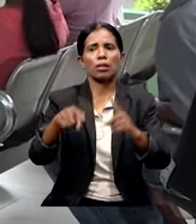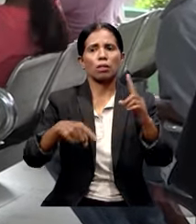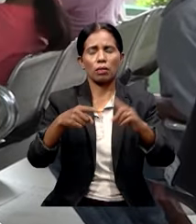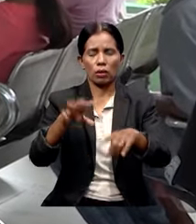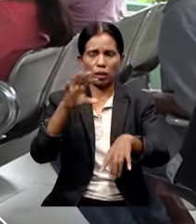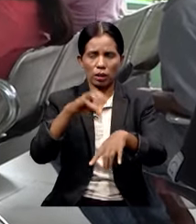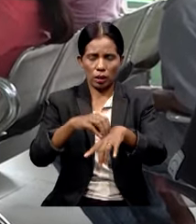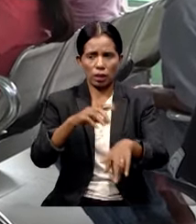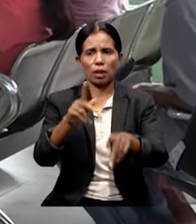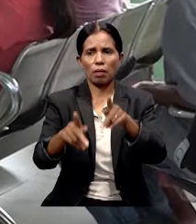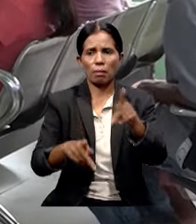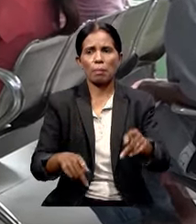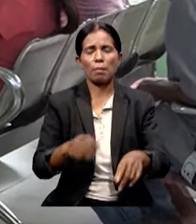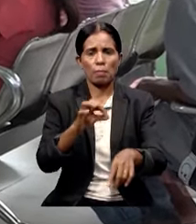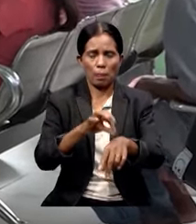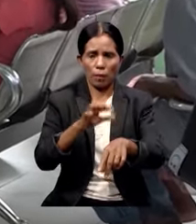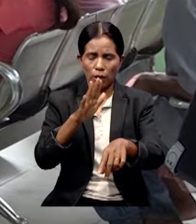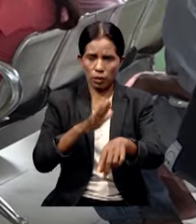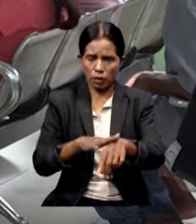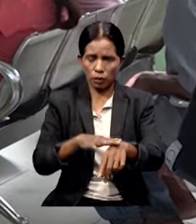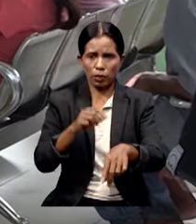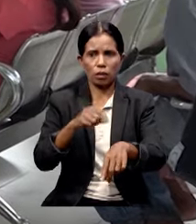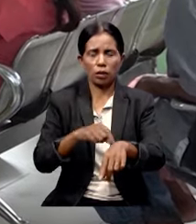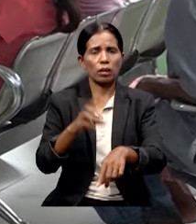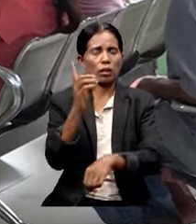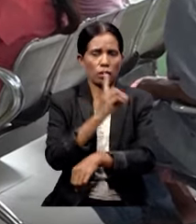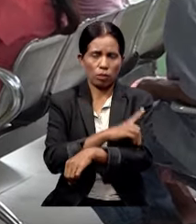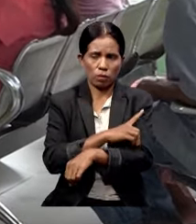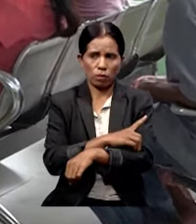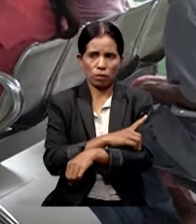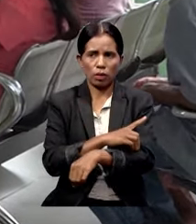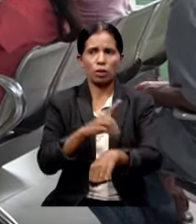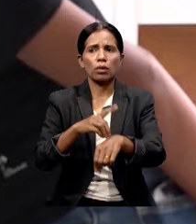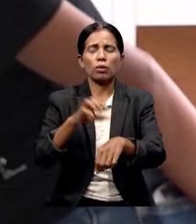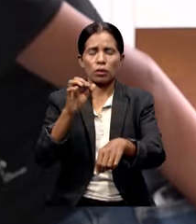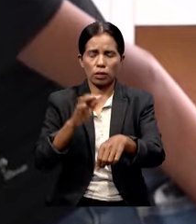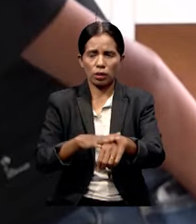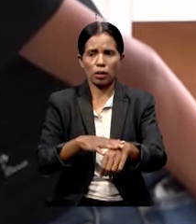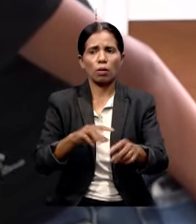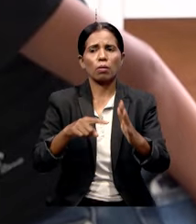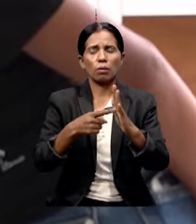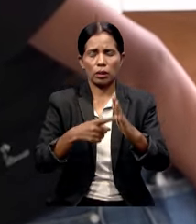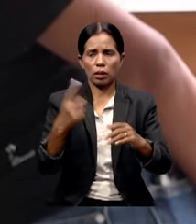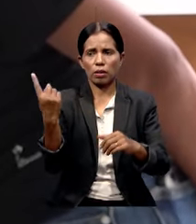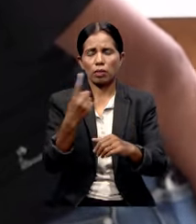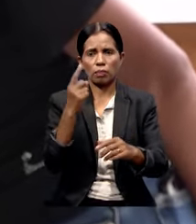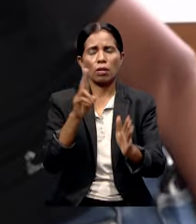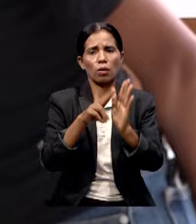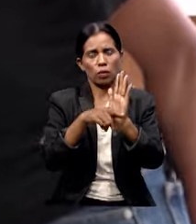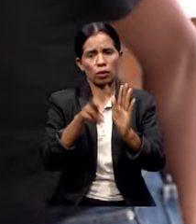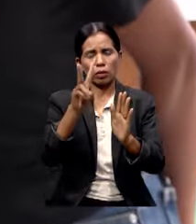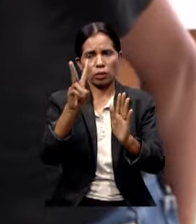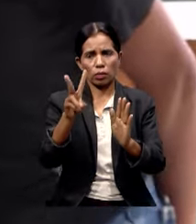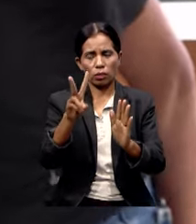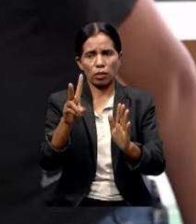ema. Susuk Aedes aegypti tata durante lorondeit. Susuk ne tata hahu makas no bebeik ora surua